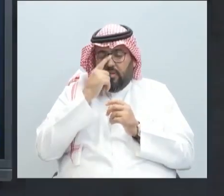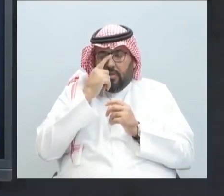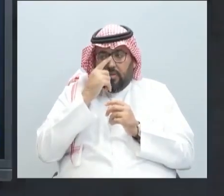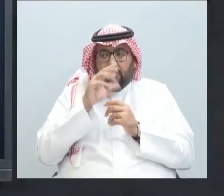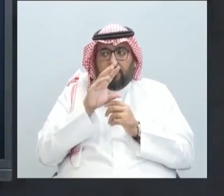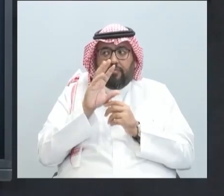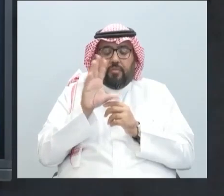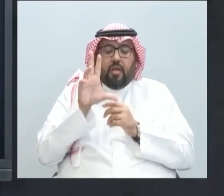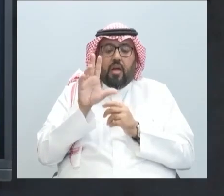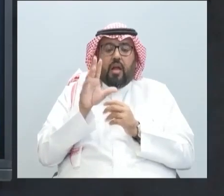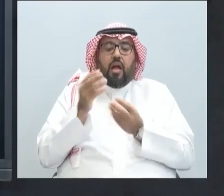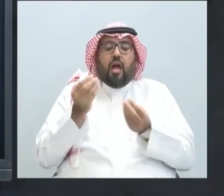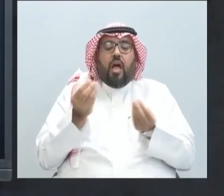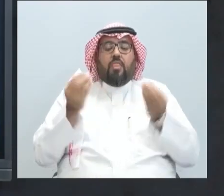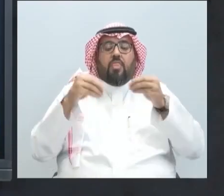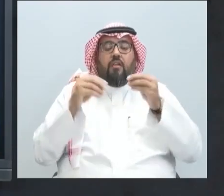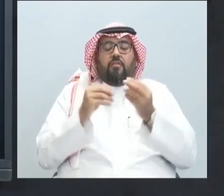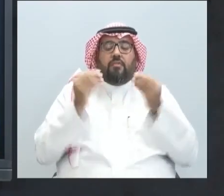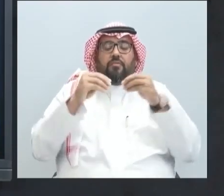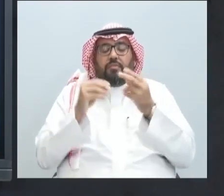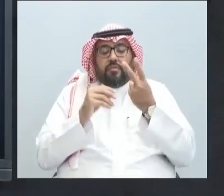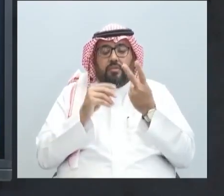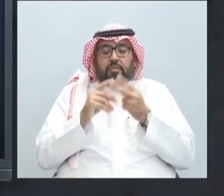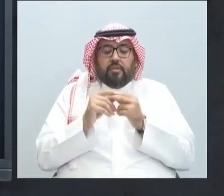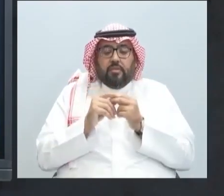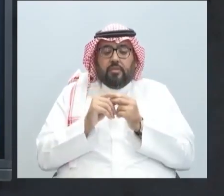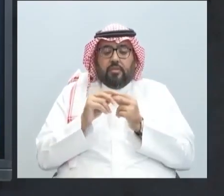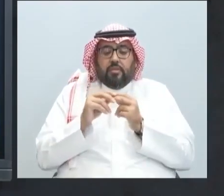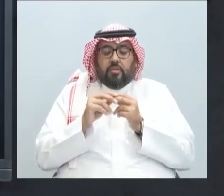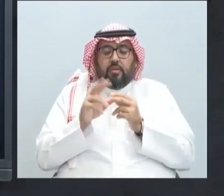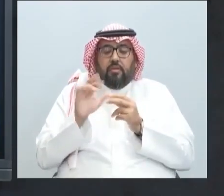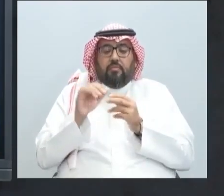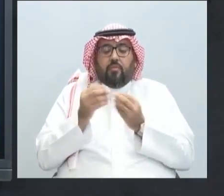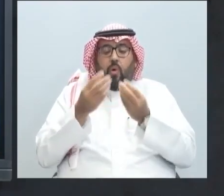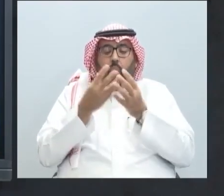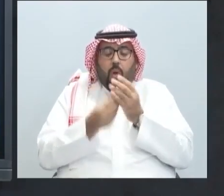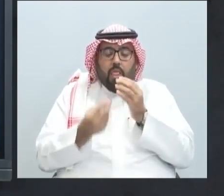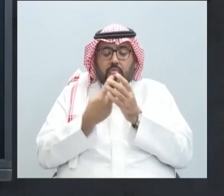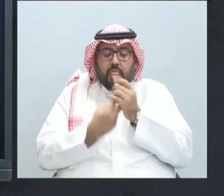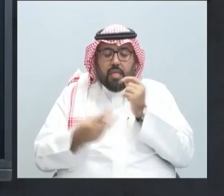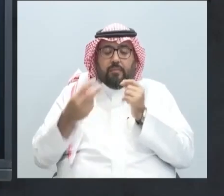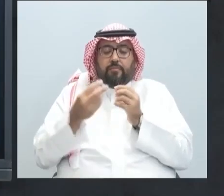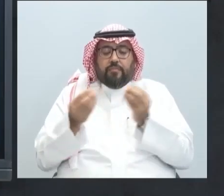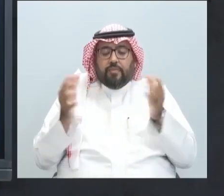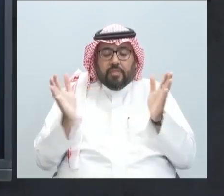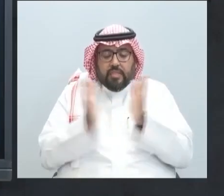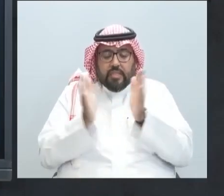يمثل الكروموسومات المتضاعفه اذا عندما نشاهد هذه الماده الوراثيه تجمعت